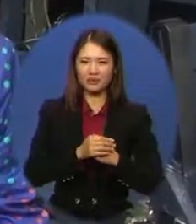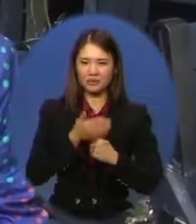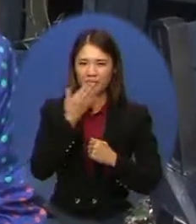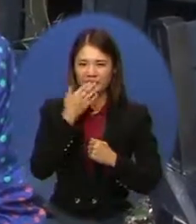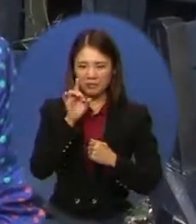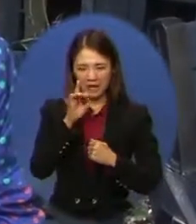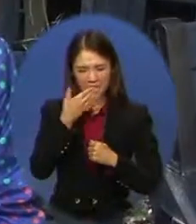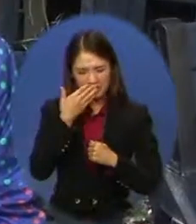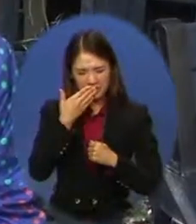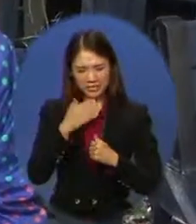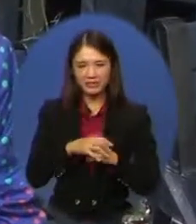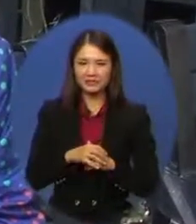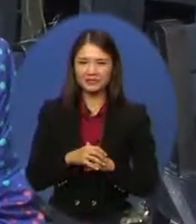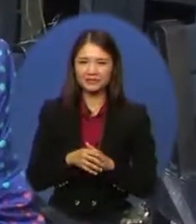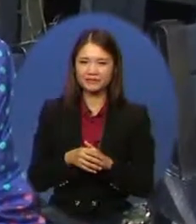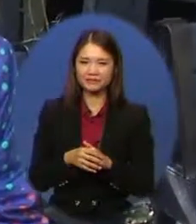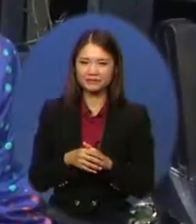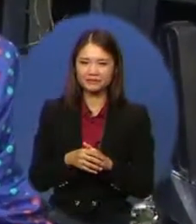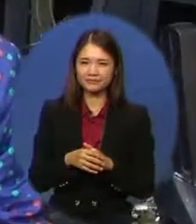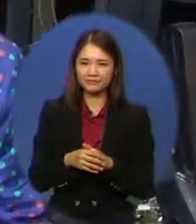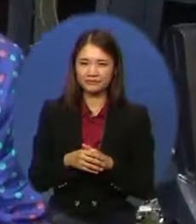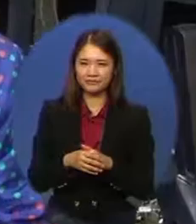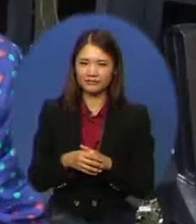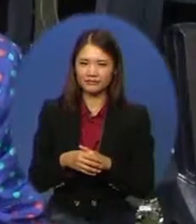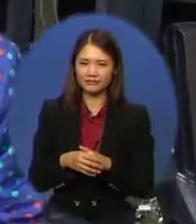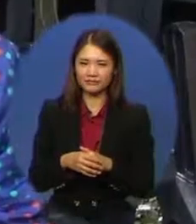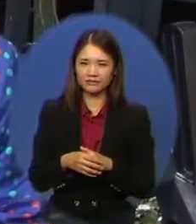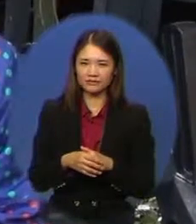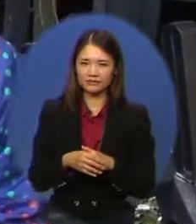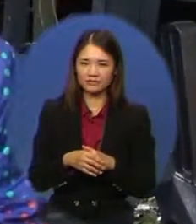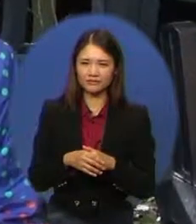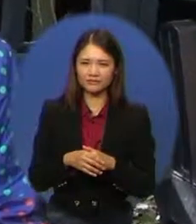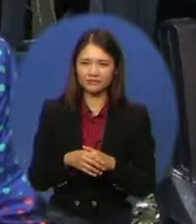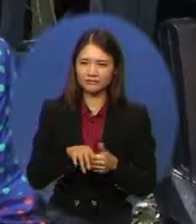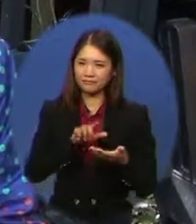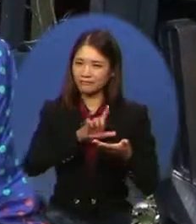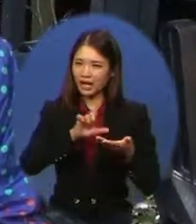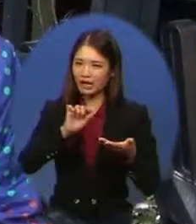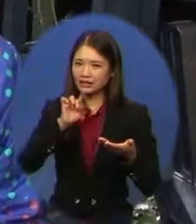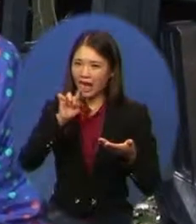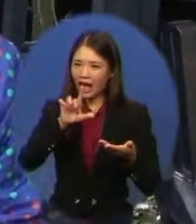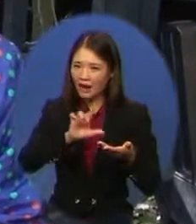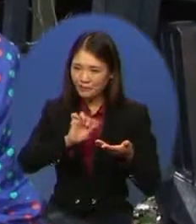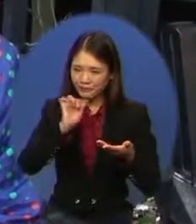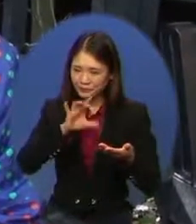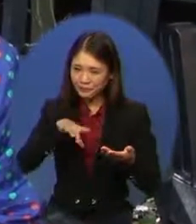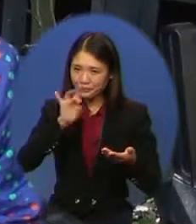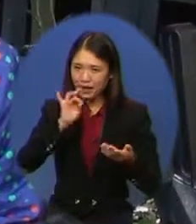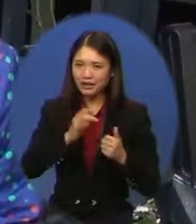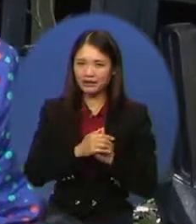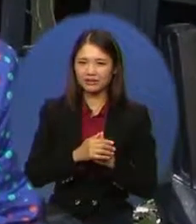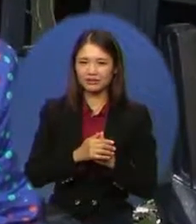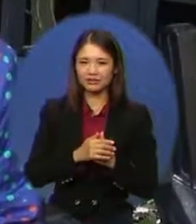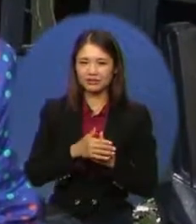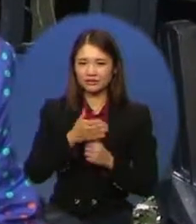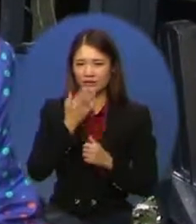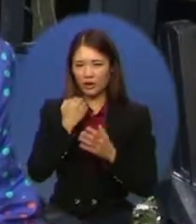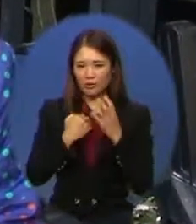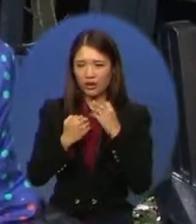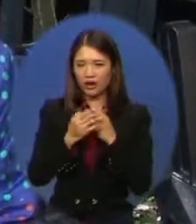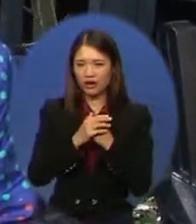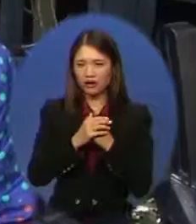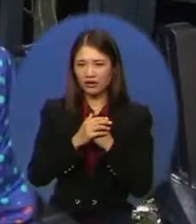밥도 한 숟가락 해가지고. 그래서 뭐야 반찬도 한 젓갈밖에 안 줘. 나는